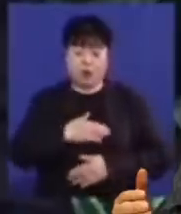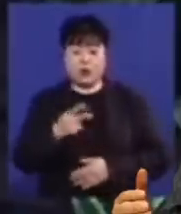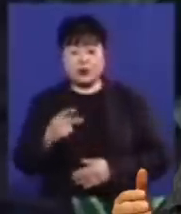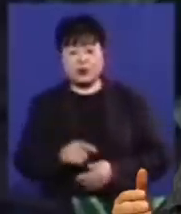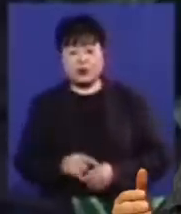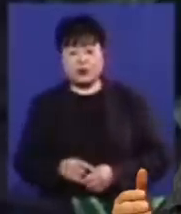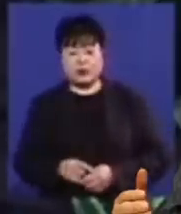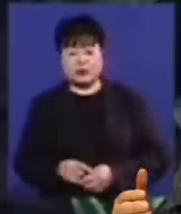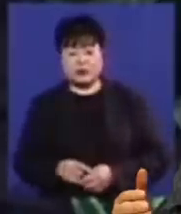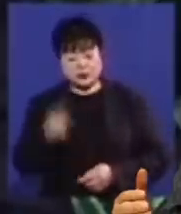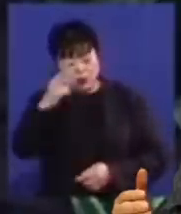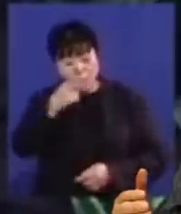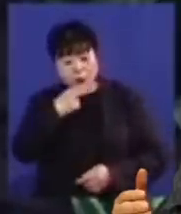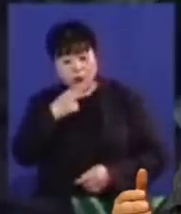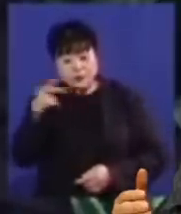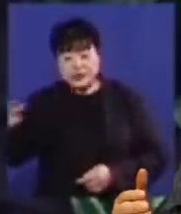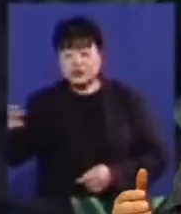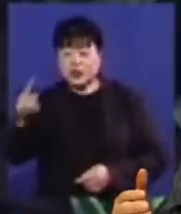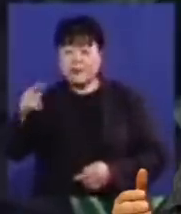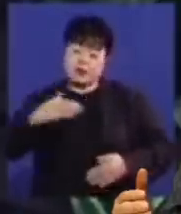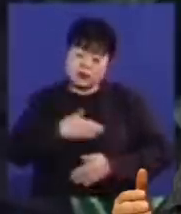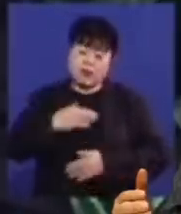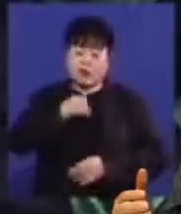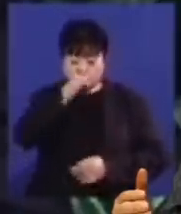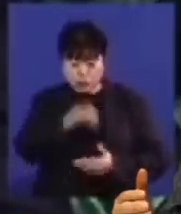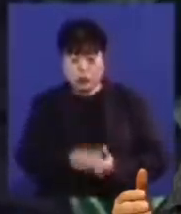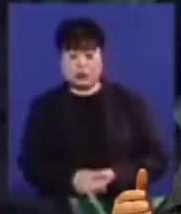때가 잘 안 묻는 사람은 일주일에 한 번 샤워하는 사람도